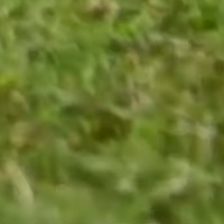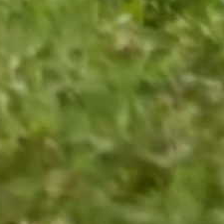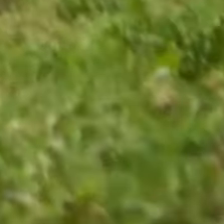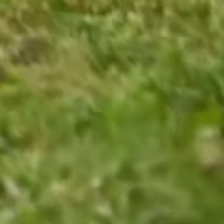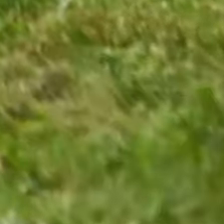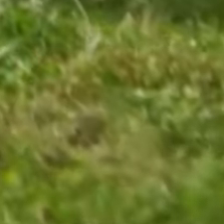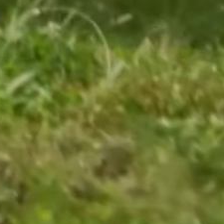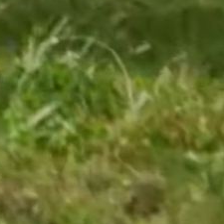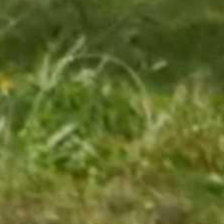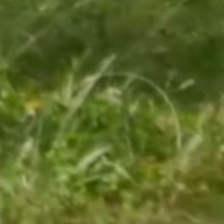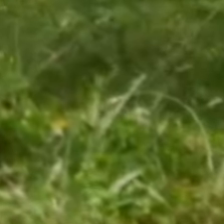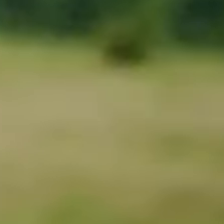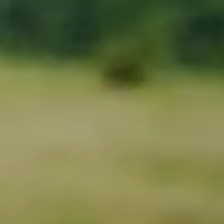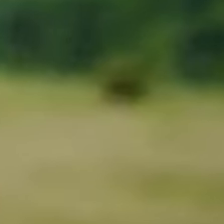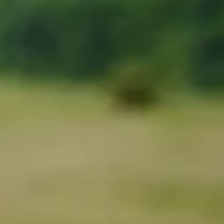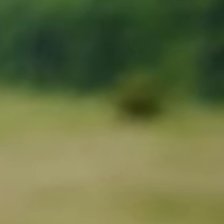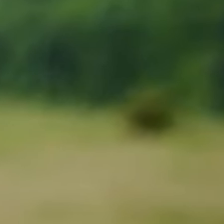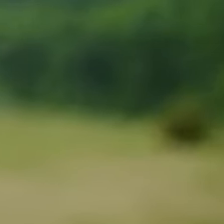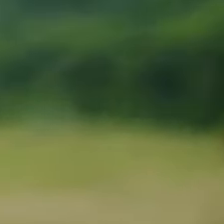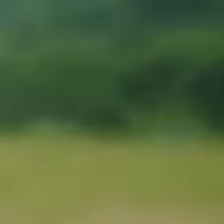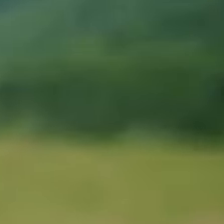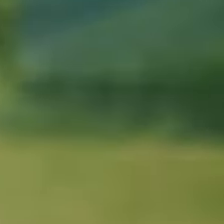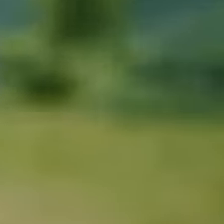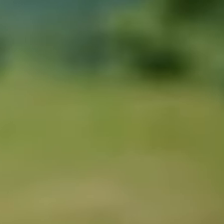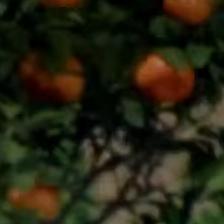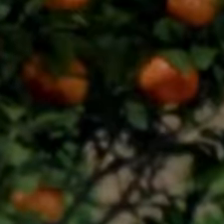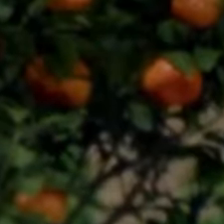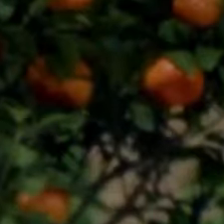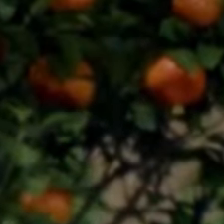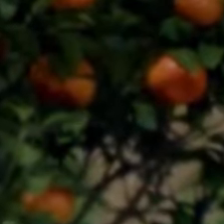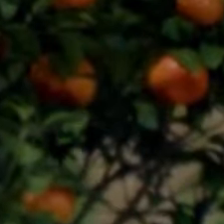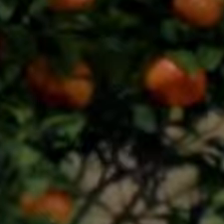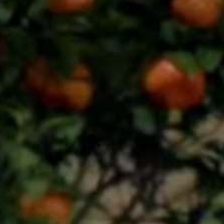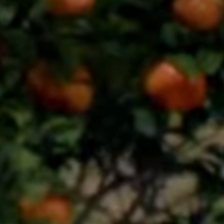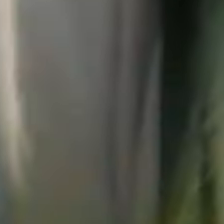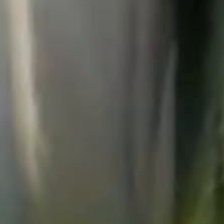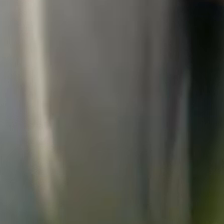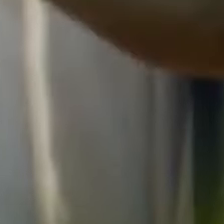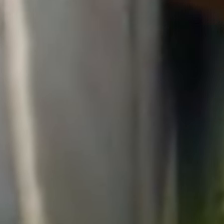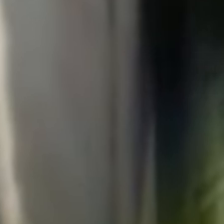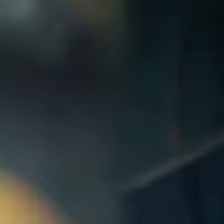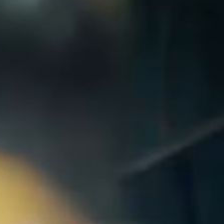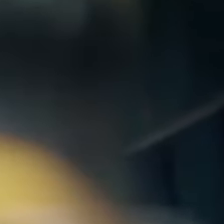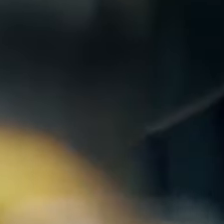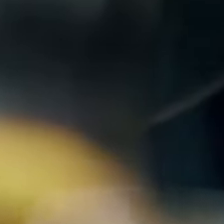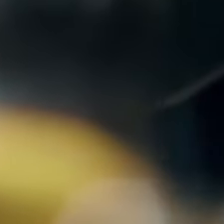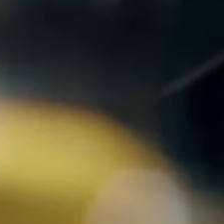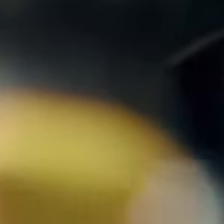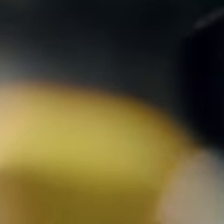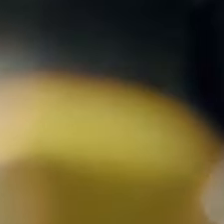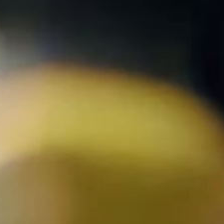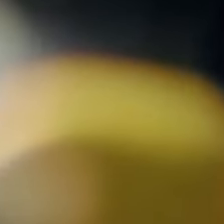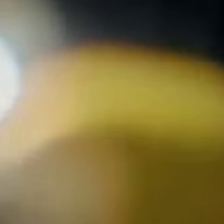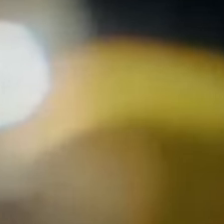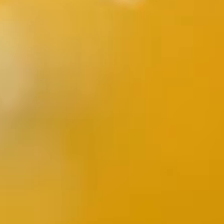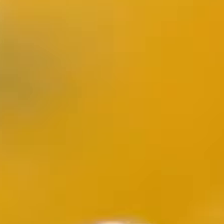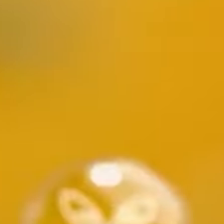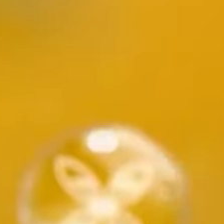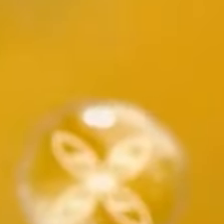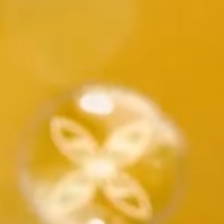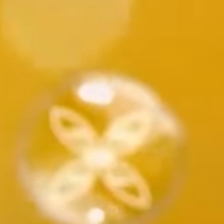უხსოვარ დროს ერთმა გამომგონებელმა განუმეორებელი ქართული ლიმონადის შექმნა სცადა და ბორჯომის მინერალური წყლის